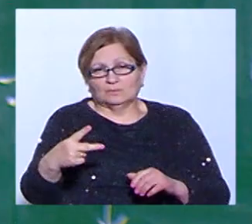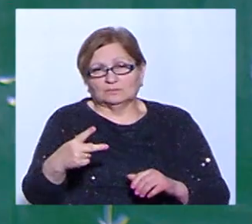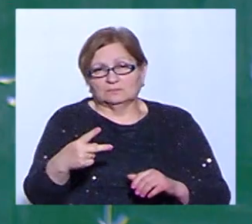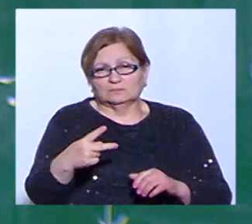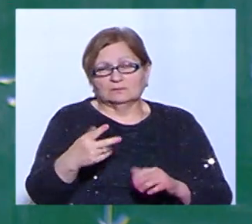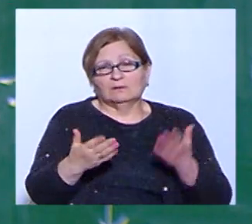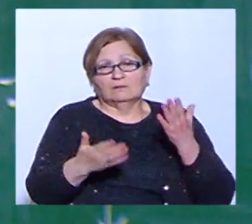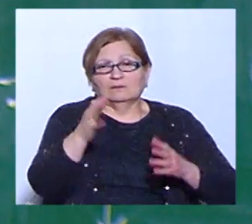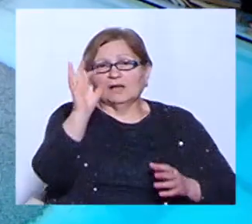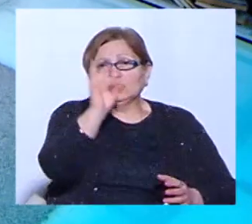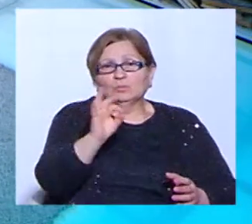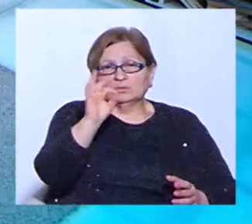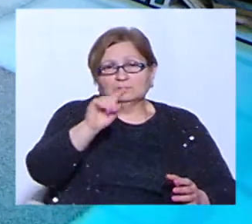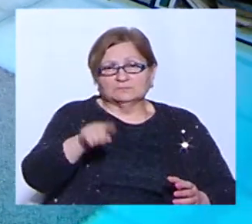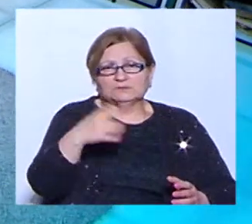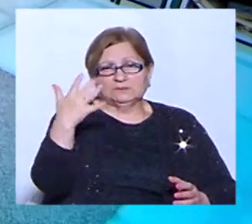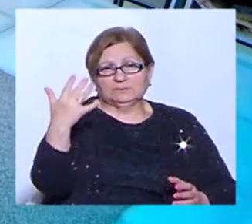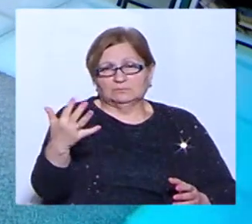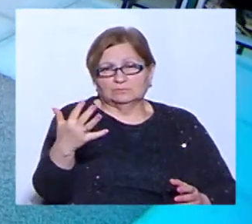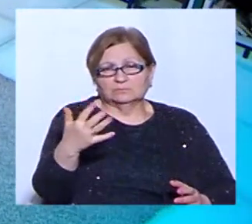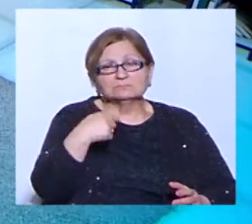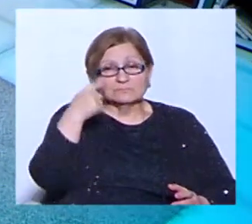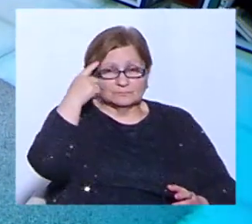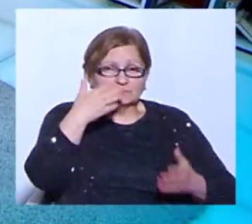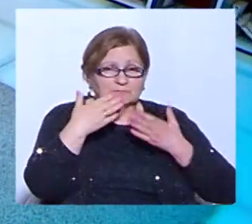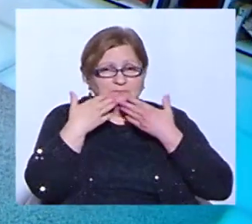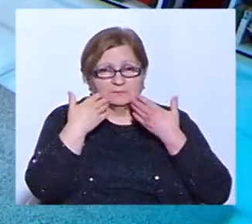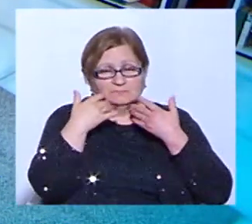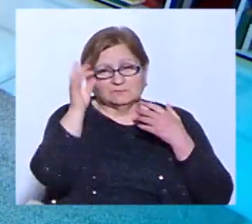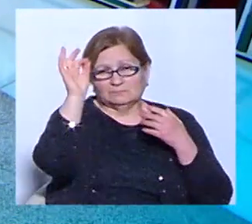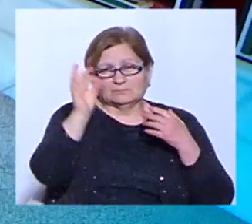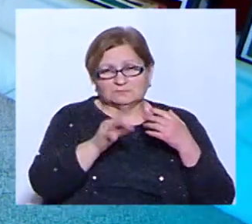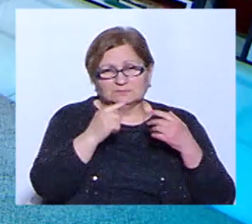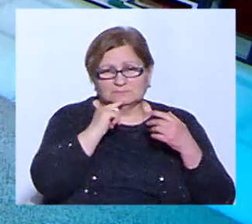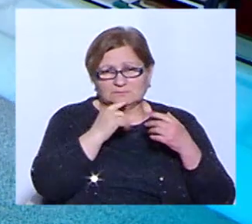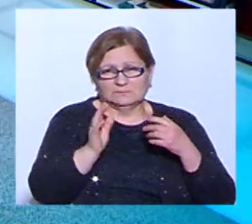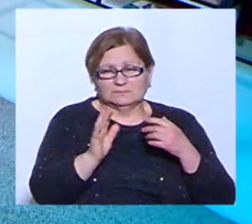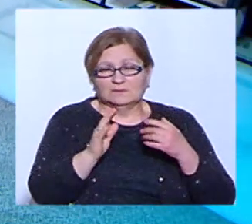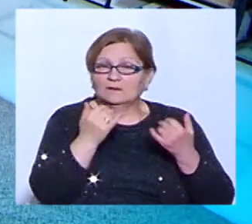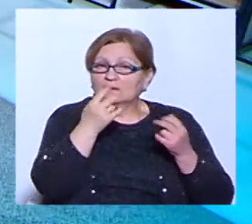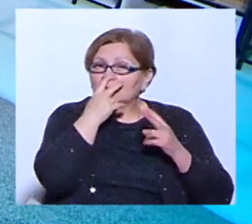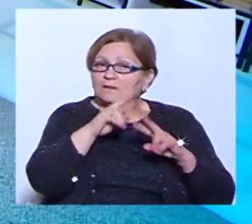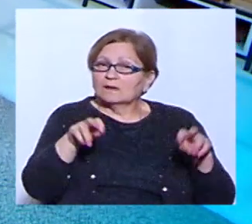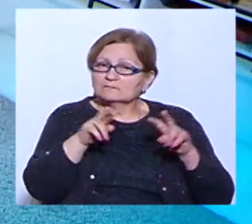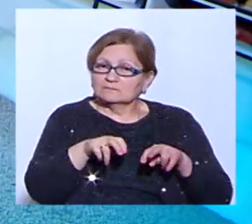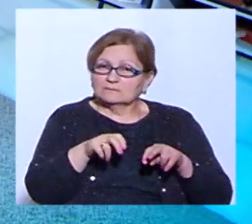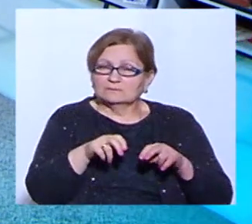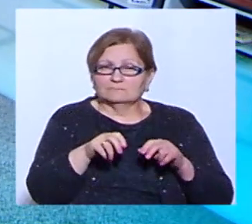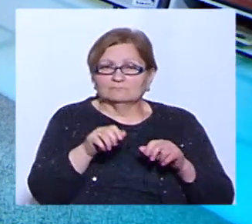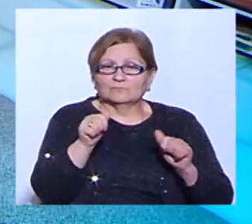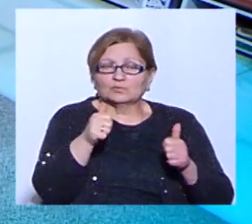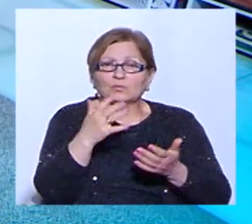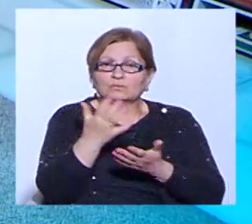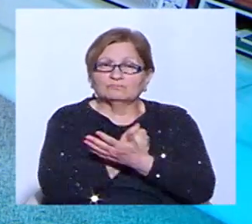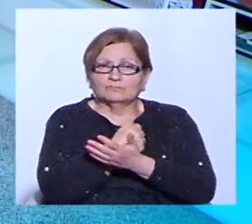ან 0.5. მე მგონი არ არის ხო რთული პროცენტებში გარკვევა. ახლა განვიხილოთ რა, როგორ